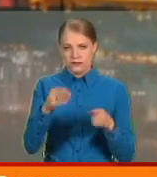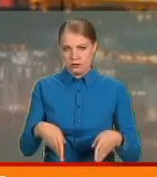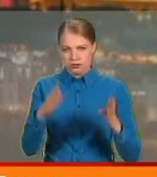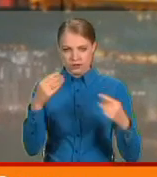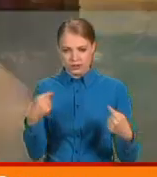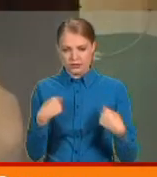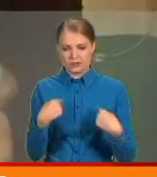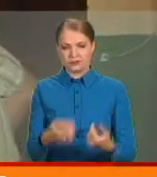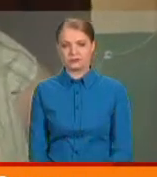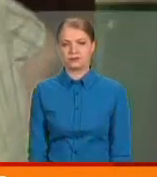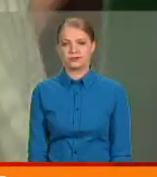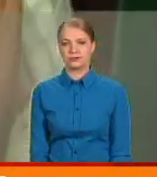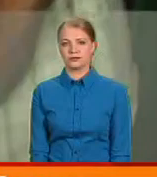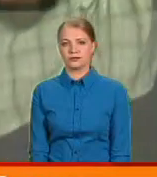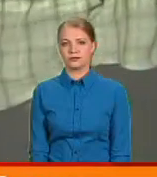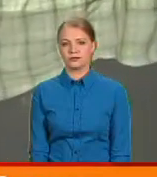під'їздові.